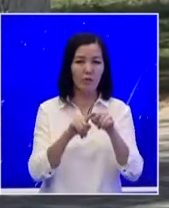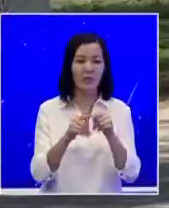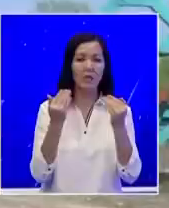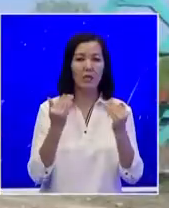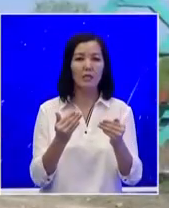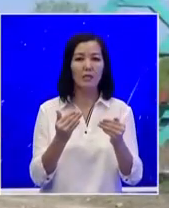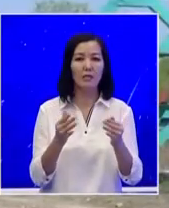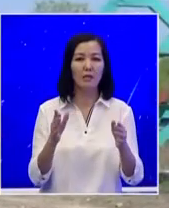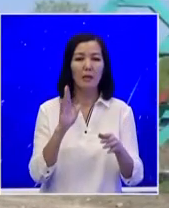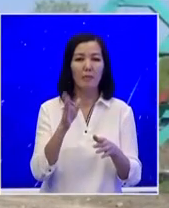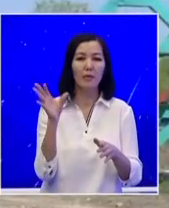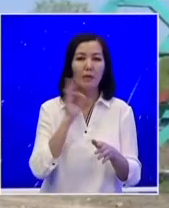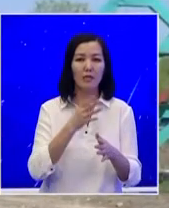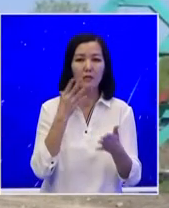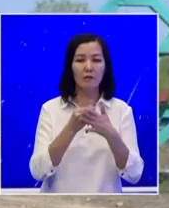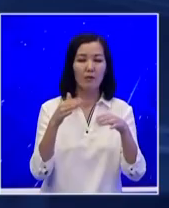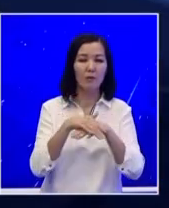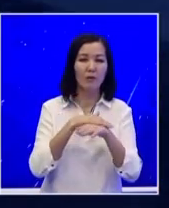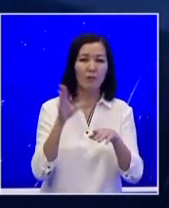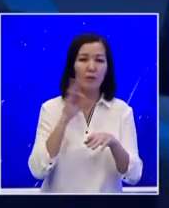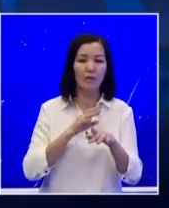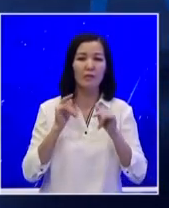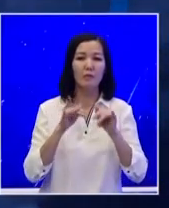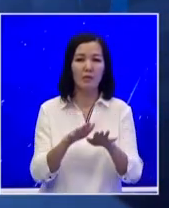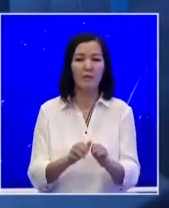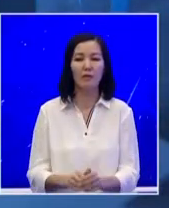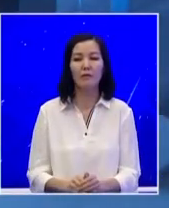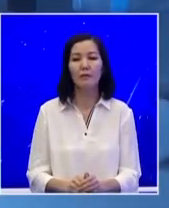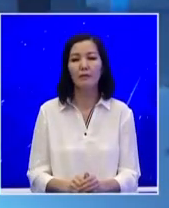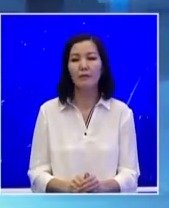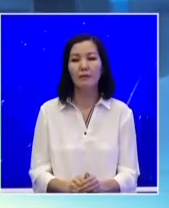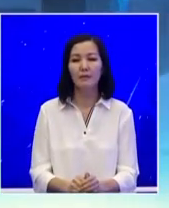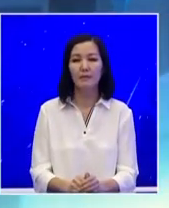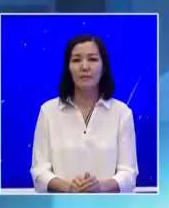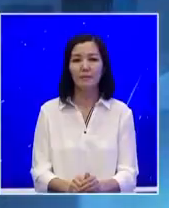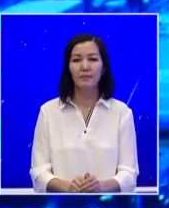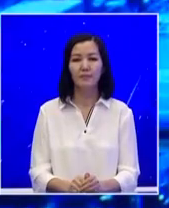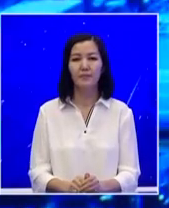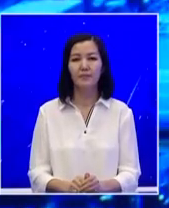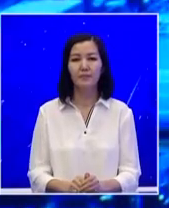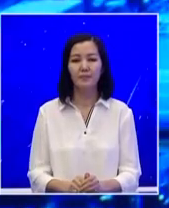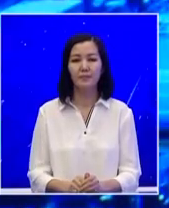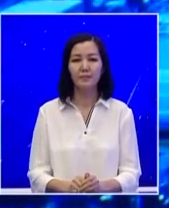девиз – быть полезным своему народу, полезными делами. Еламан Раймбеков, Айдус Калиев, телеканал ЖТСУ.